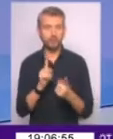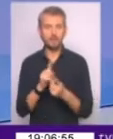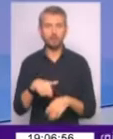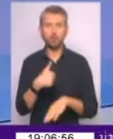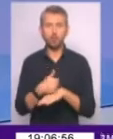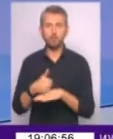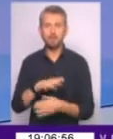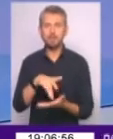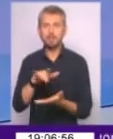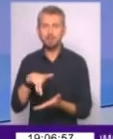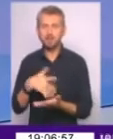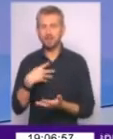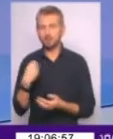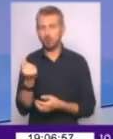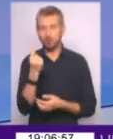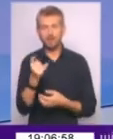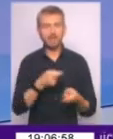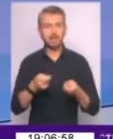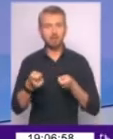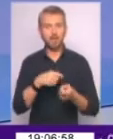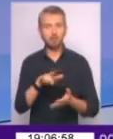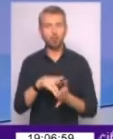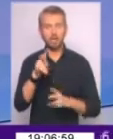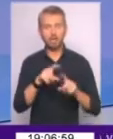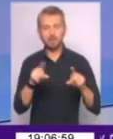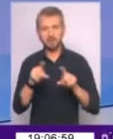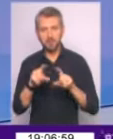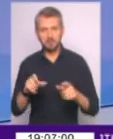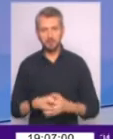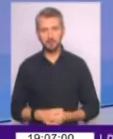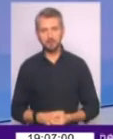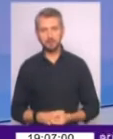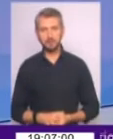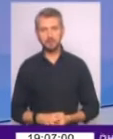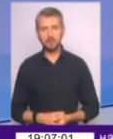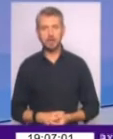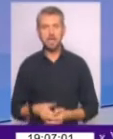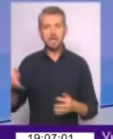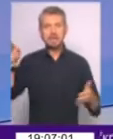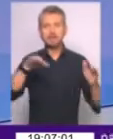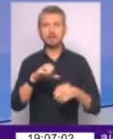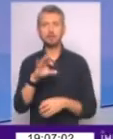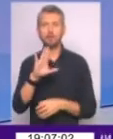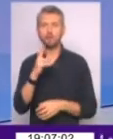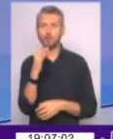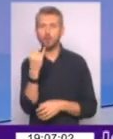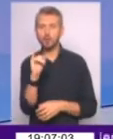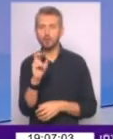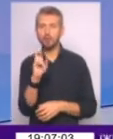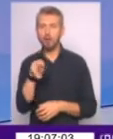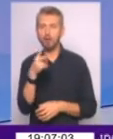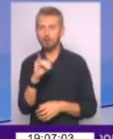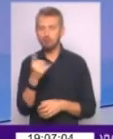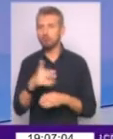головами міст Львівської області та керівниками комунальних підприємств. Схили Совської балки стали